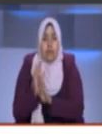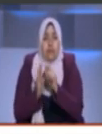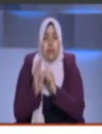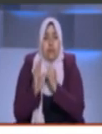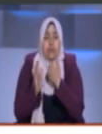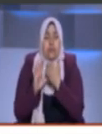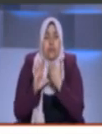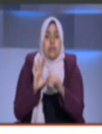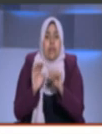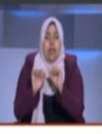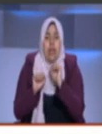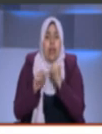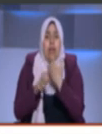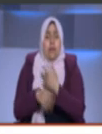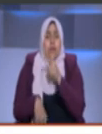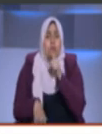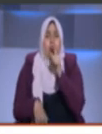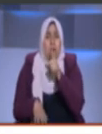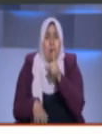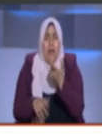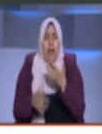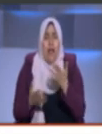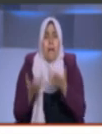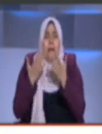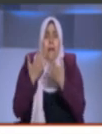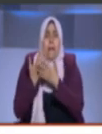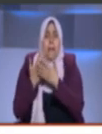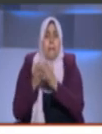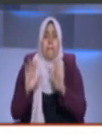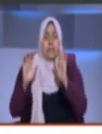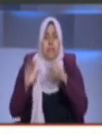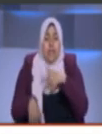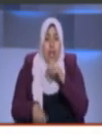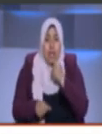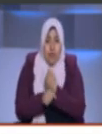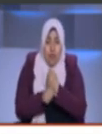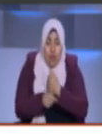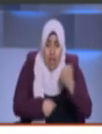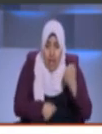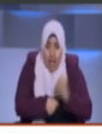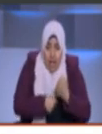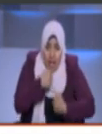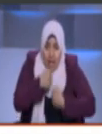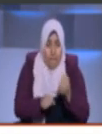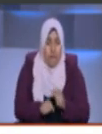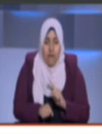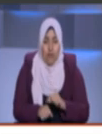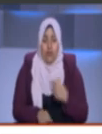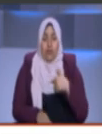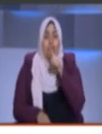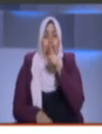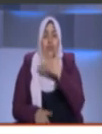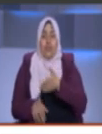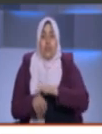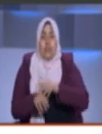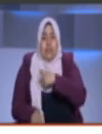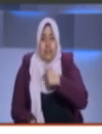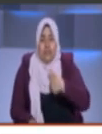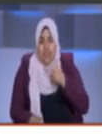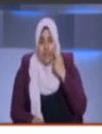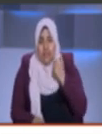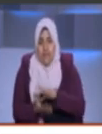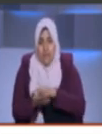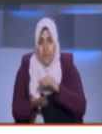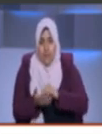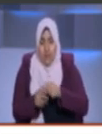بأنكم تقولون ما لا تفعلون، لماذا أخفيتم مثلا مساعدة الاتحاد الأوروبي إلى الصين في البداية، وأنتم طلبتم من